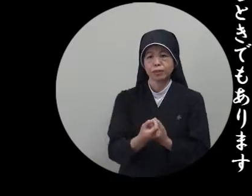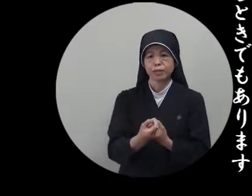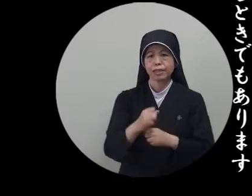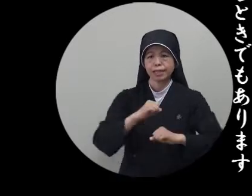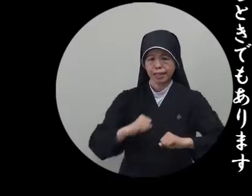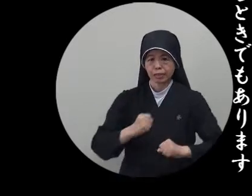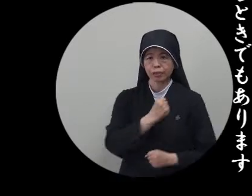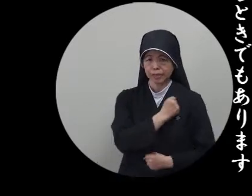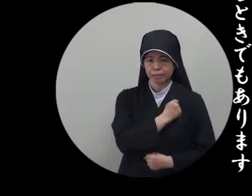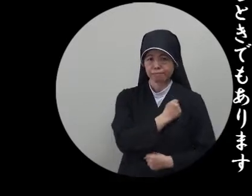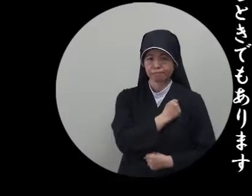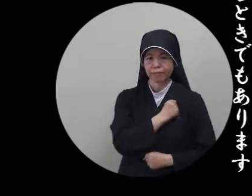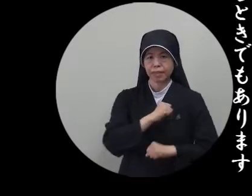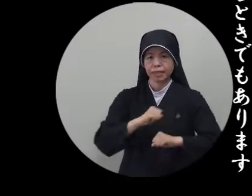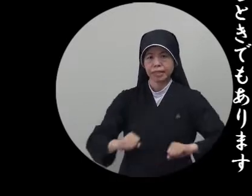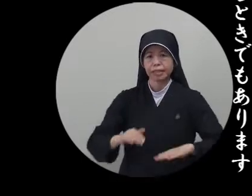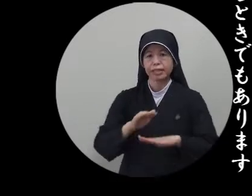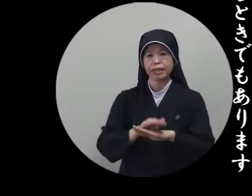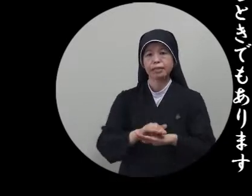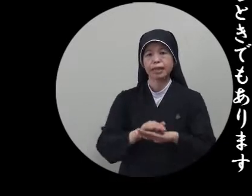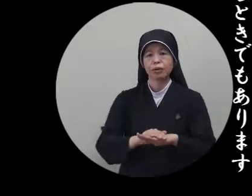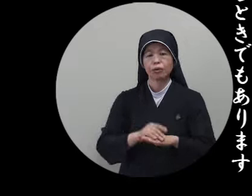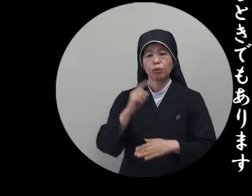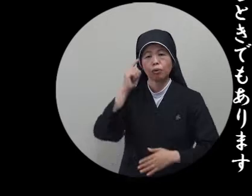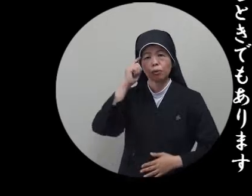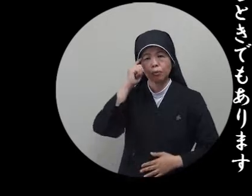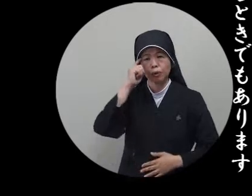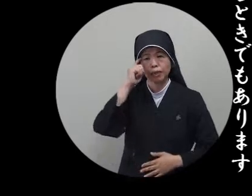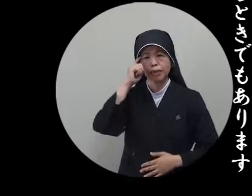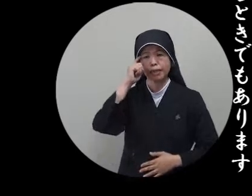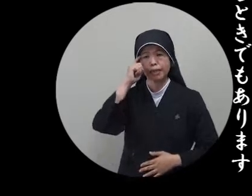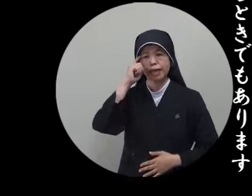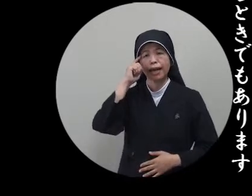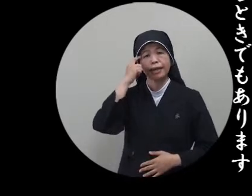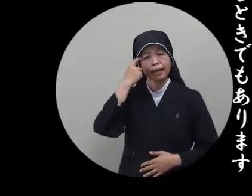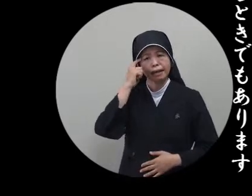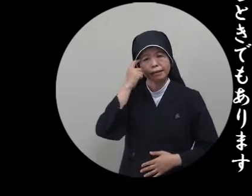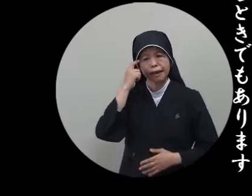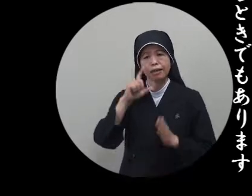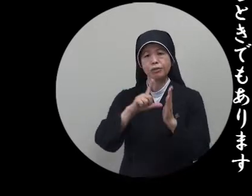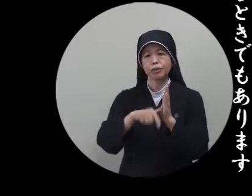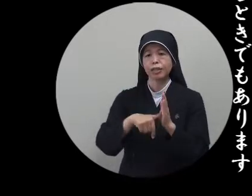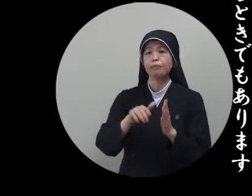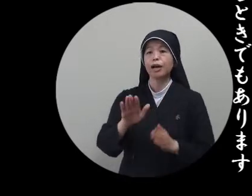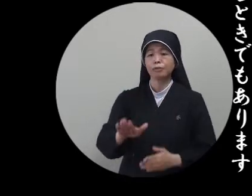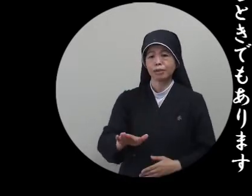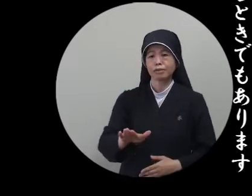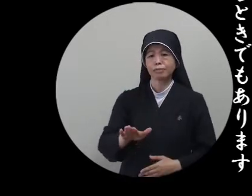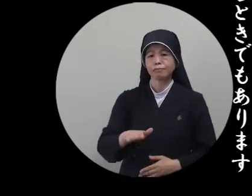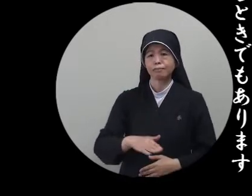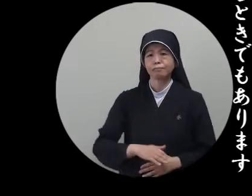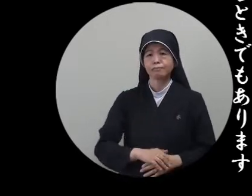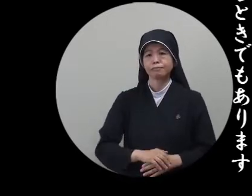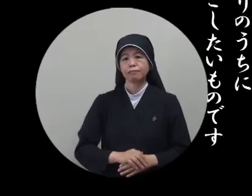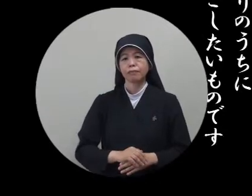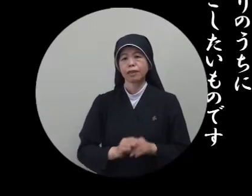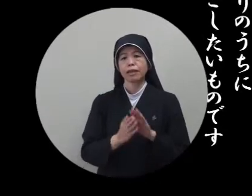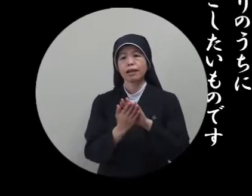それは同時に命、生き方を思い考える時でもあります。